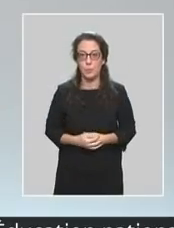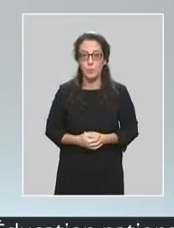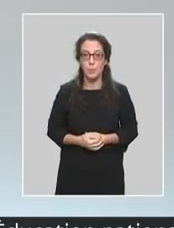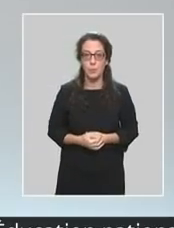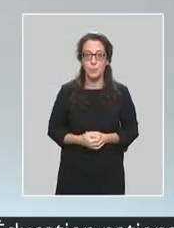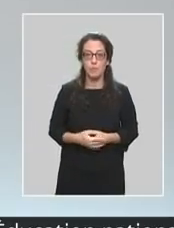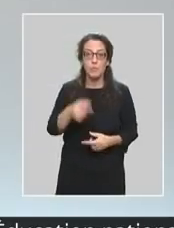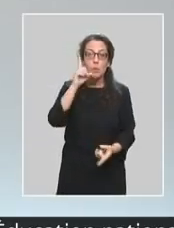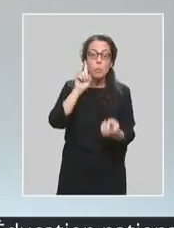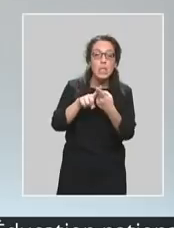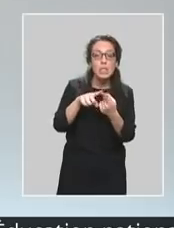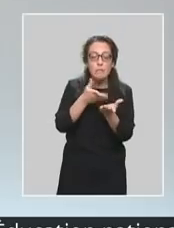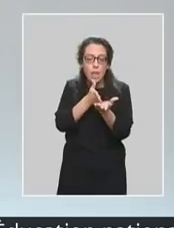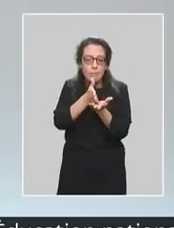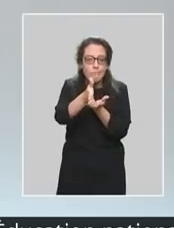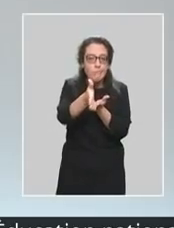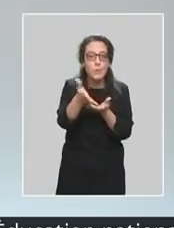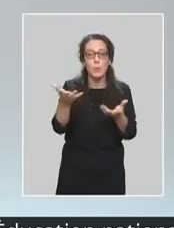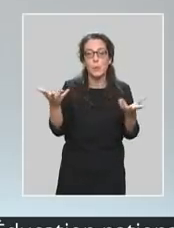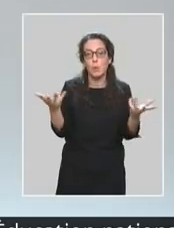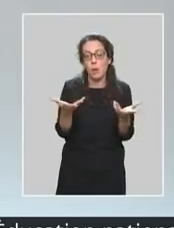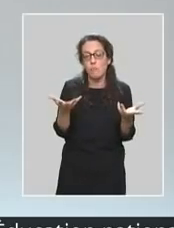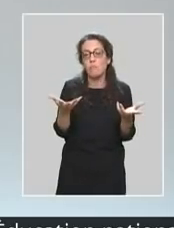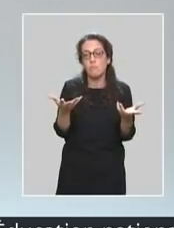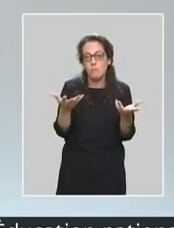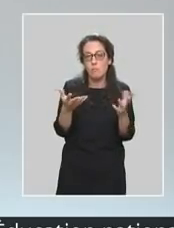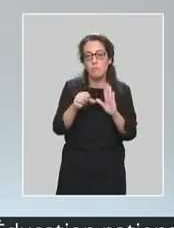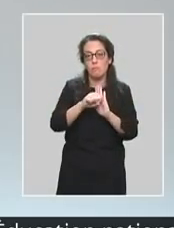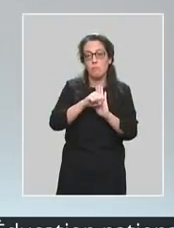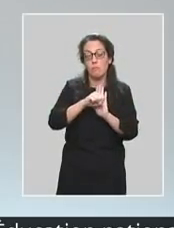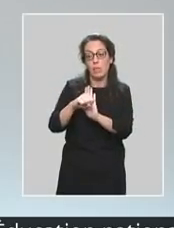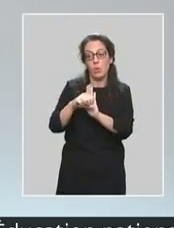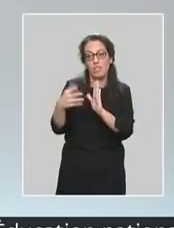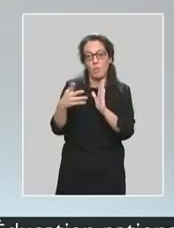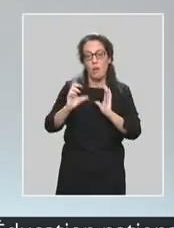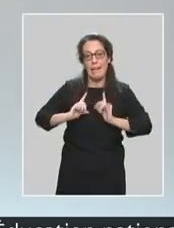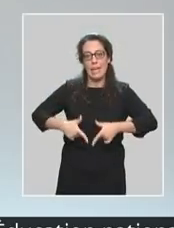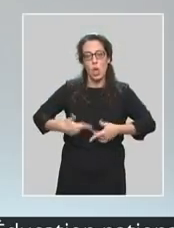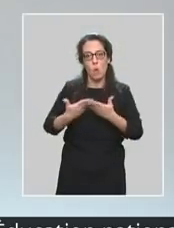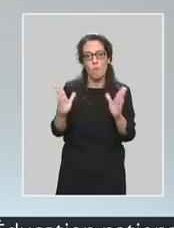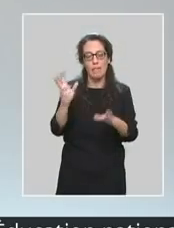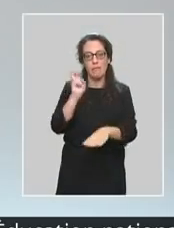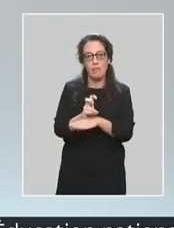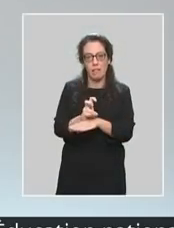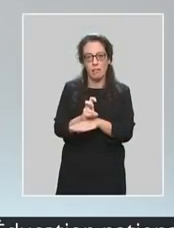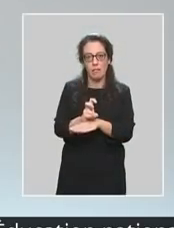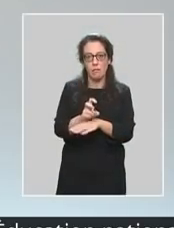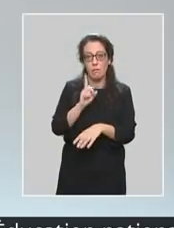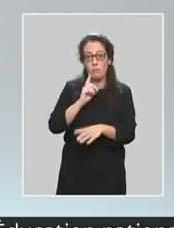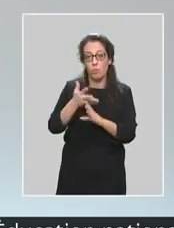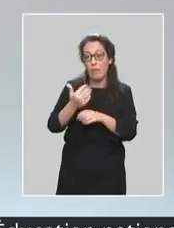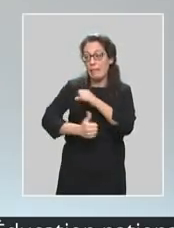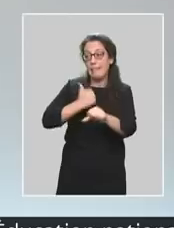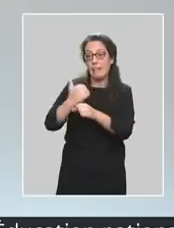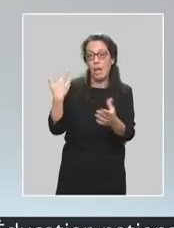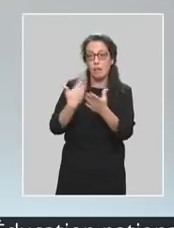objectif, notre boussole, vous le savez bien, reste la priorité d'une école ouverte. C'est ce que nous avons fait tout au long de l'année